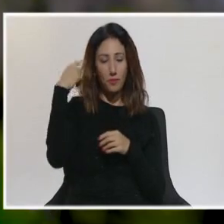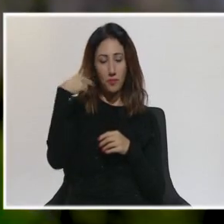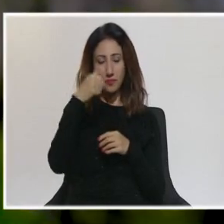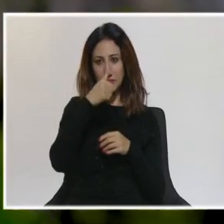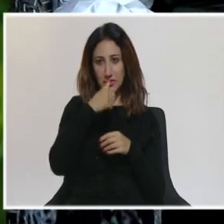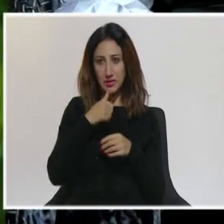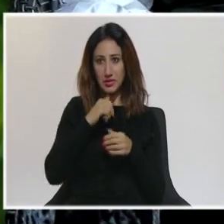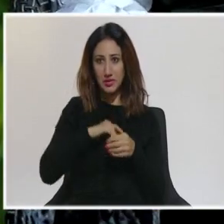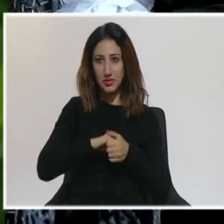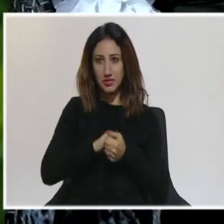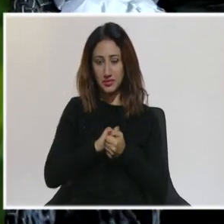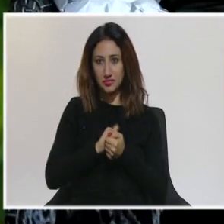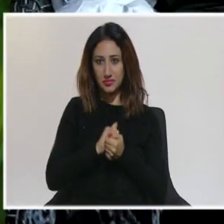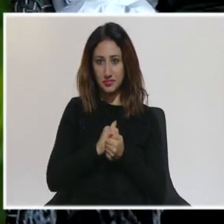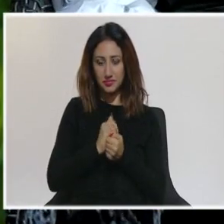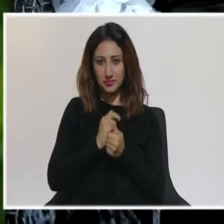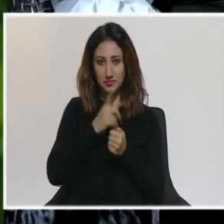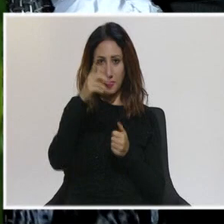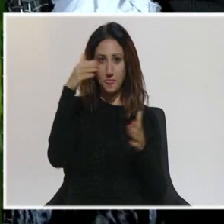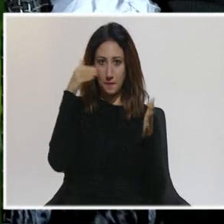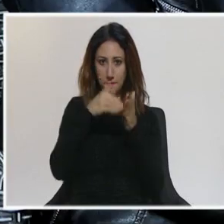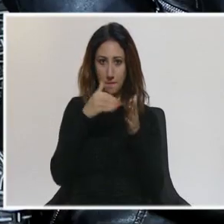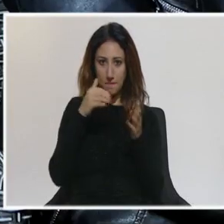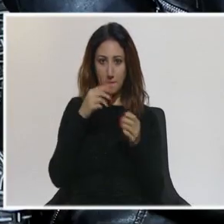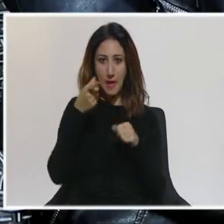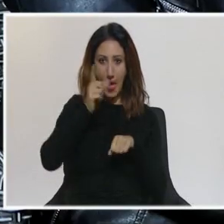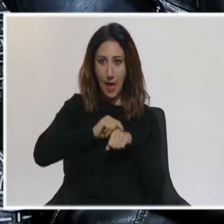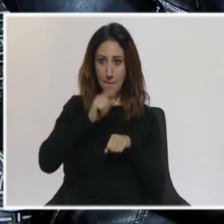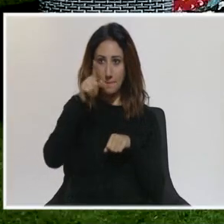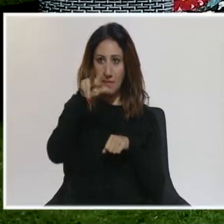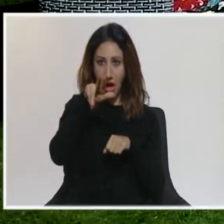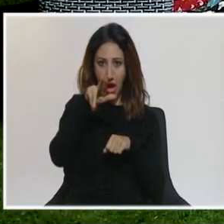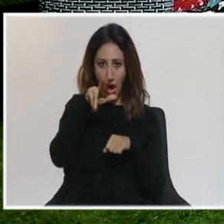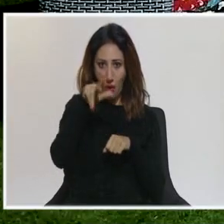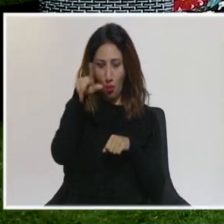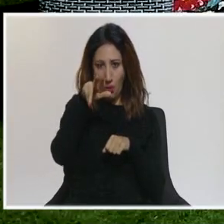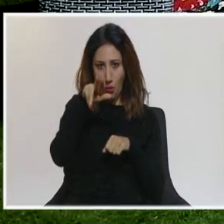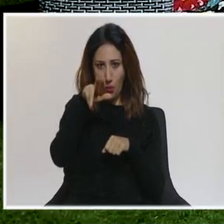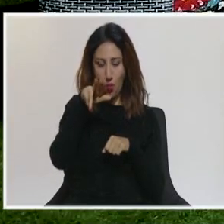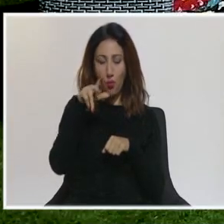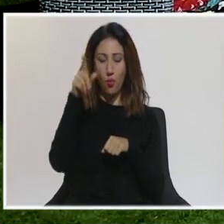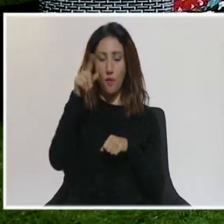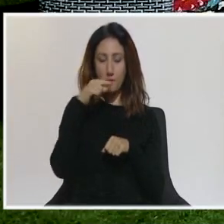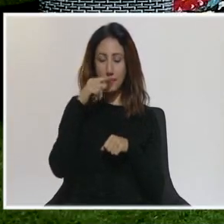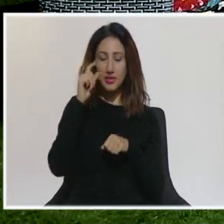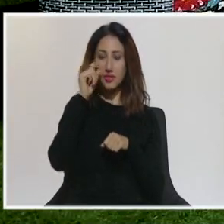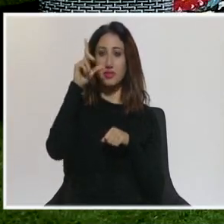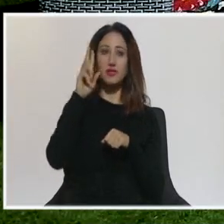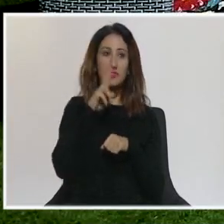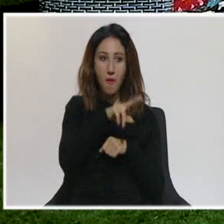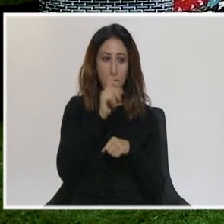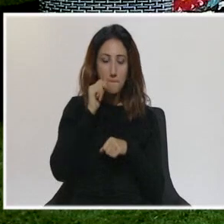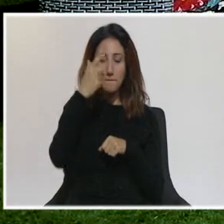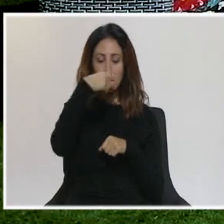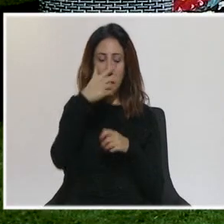قدامك؟ اخر مره ساعه وفاه عمي. انا صحيت على مكان.